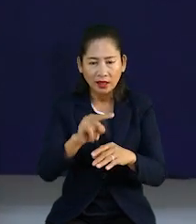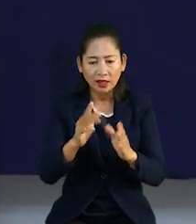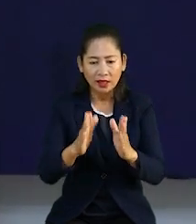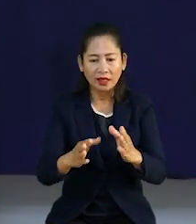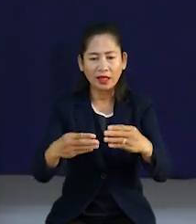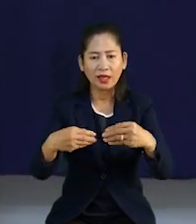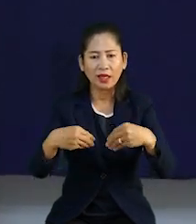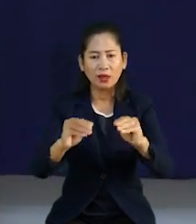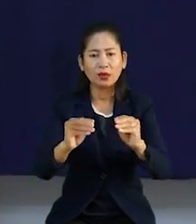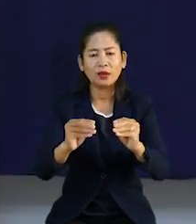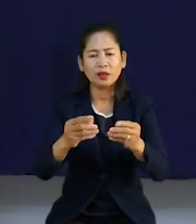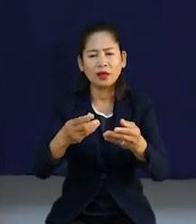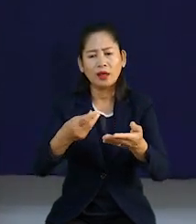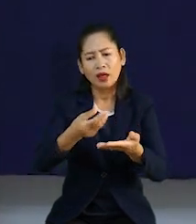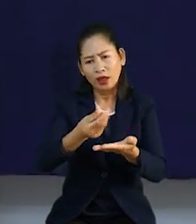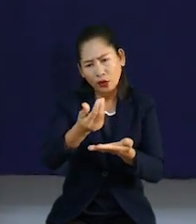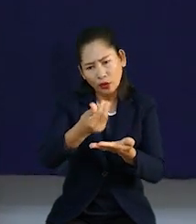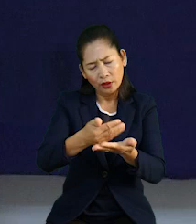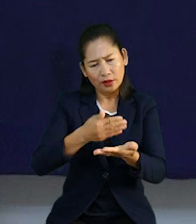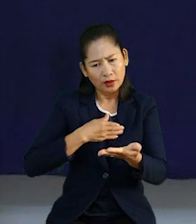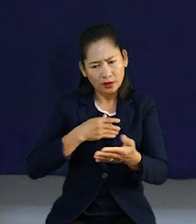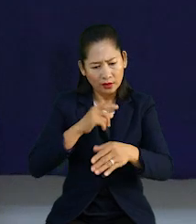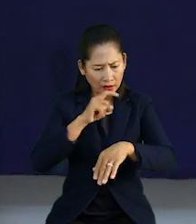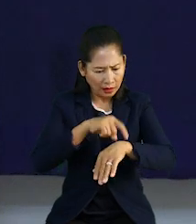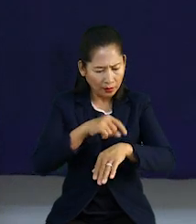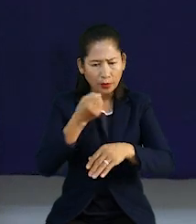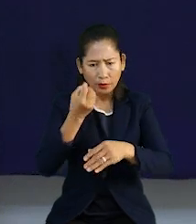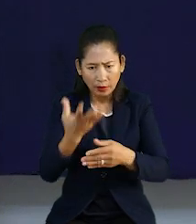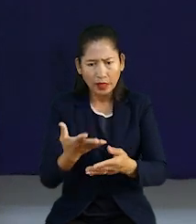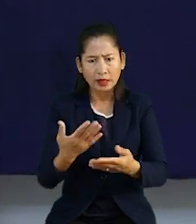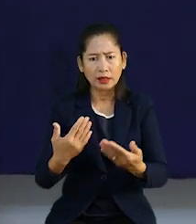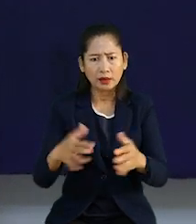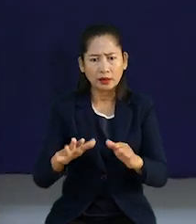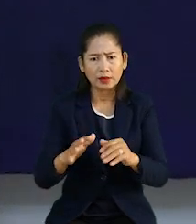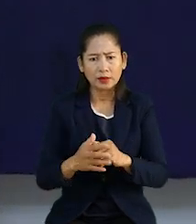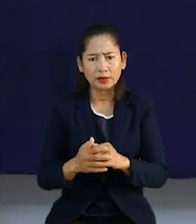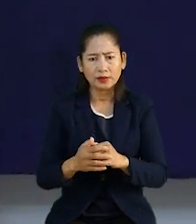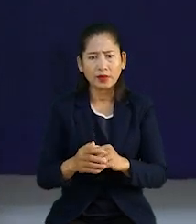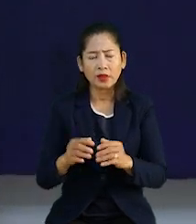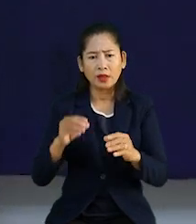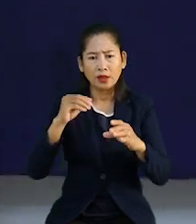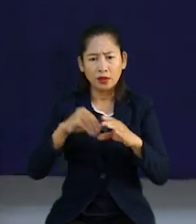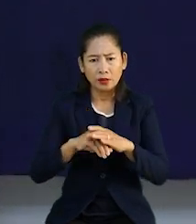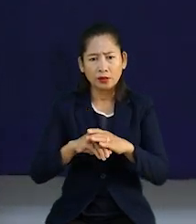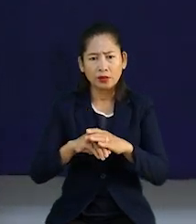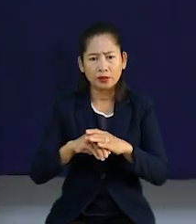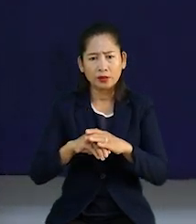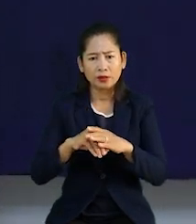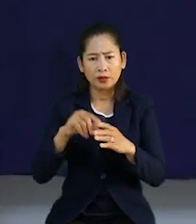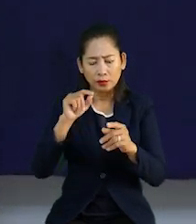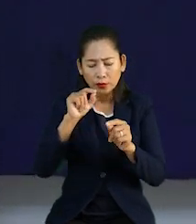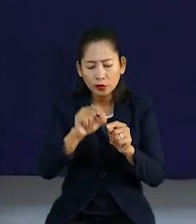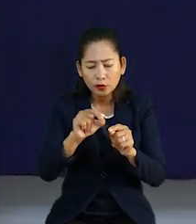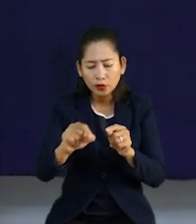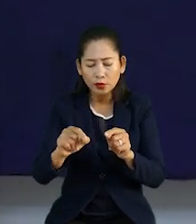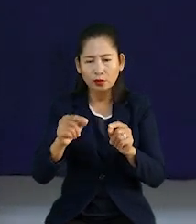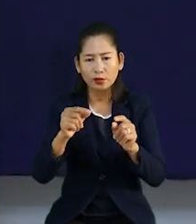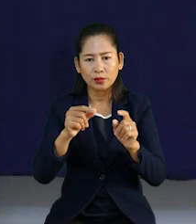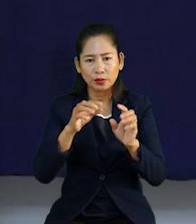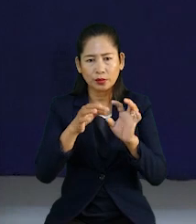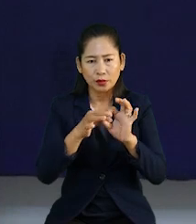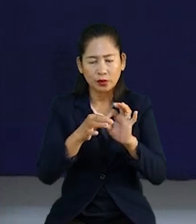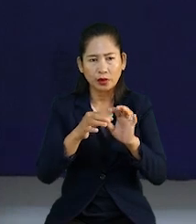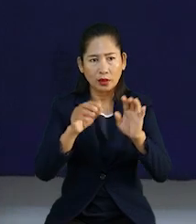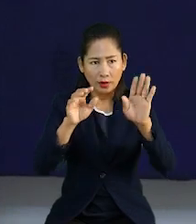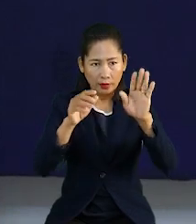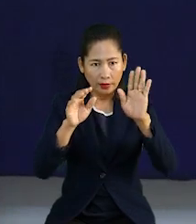nè lụa tre áp ở dương thay nè là cá này phần mán ao anh ấy cứ mà chua chuẩn nè con á mà chua thì mẹ chuẩn chua do cả